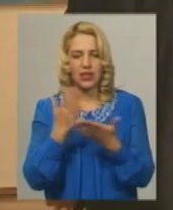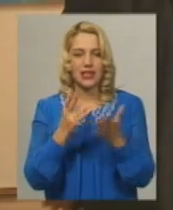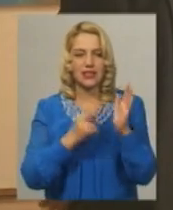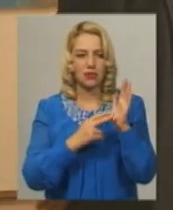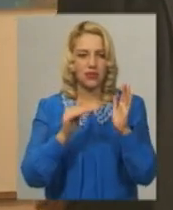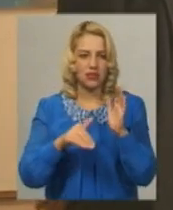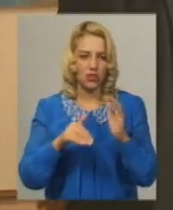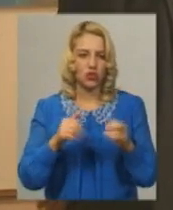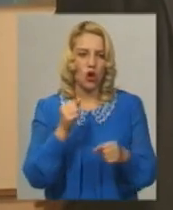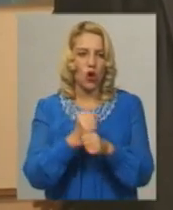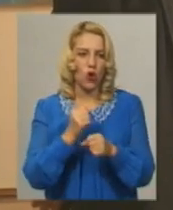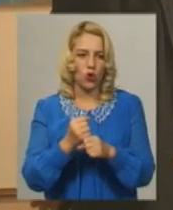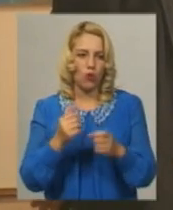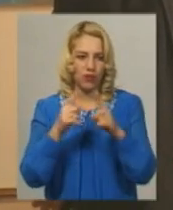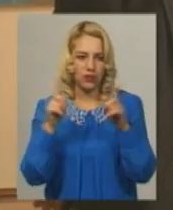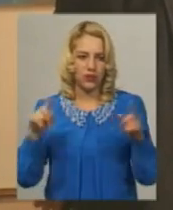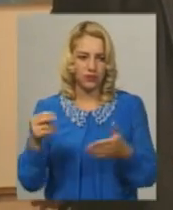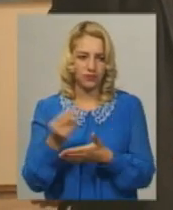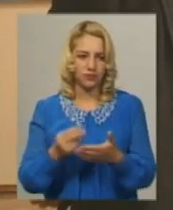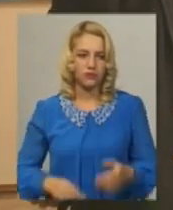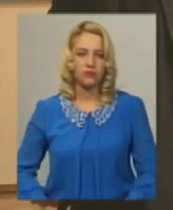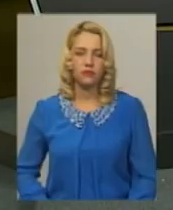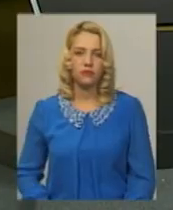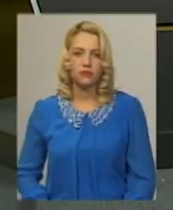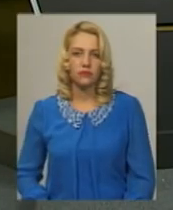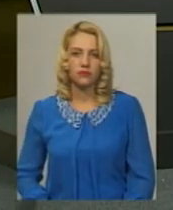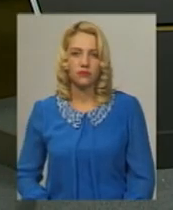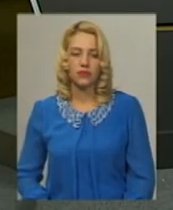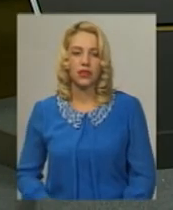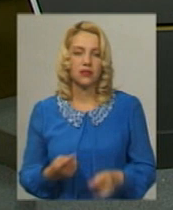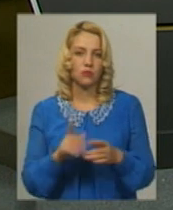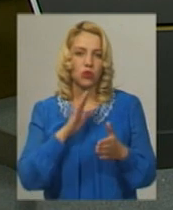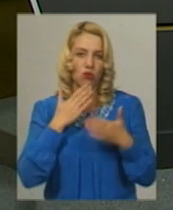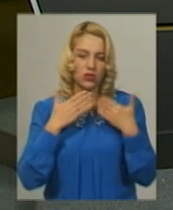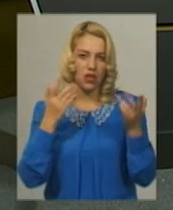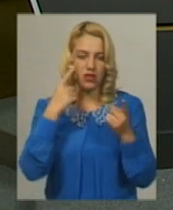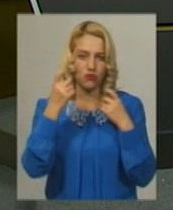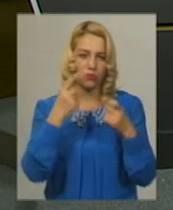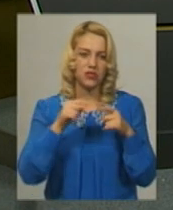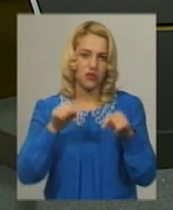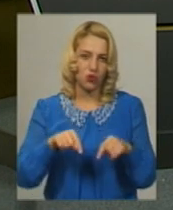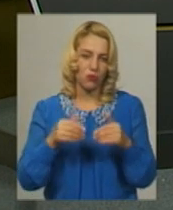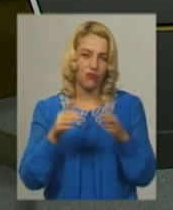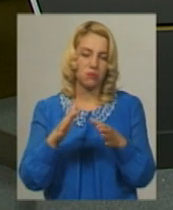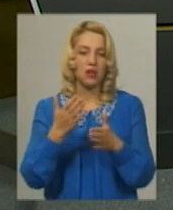триватиме більше року. Андрій Гмений, Віктор Кривий, новини. Це була остання інформація